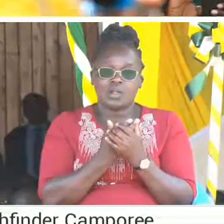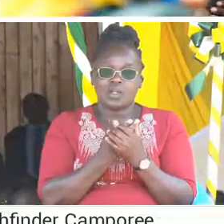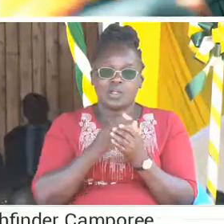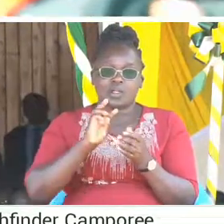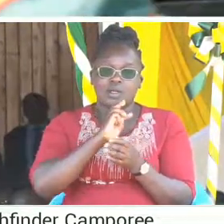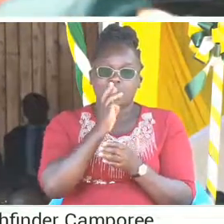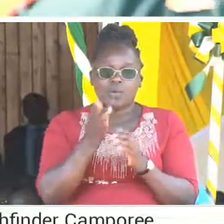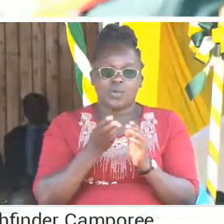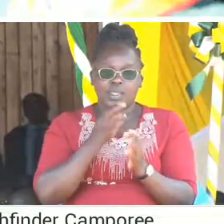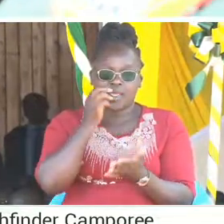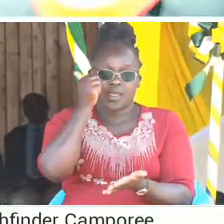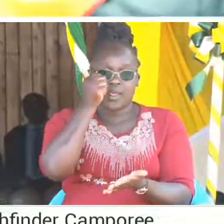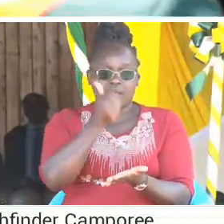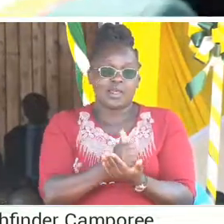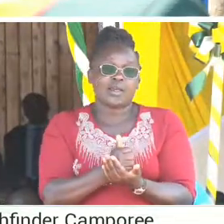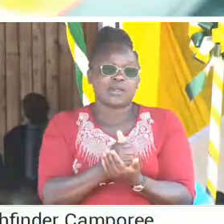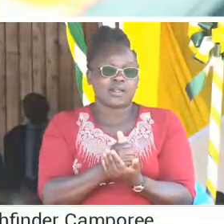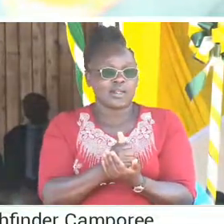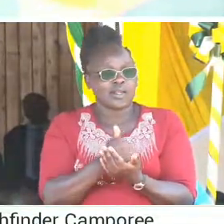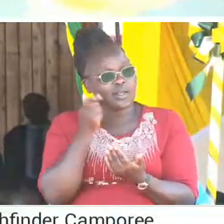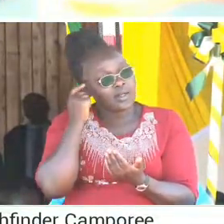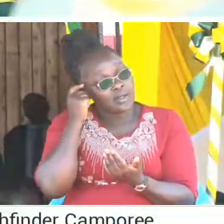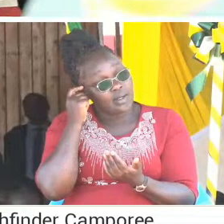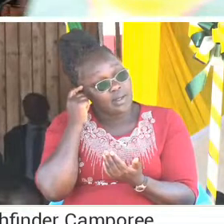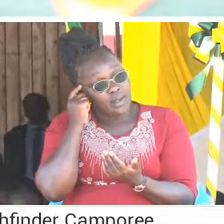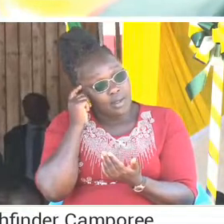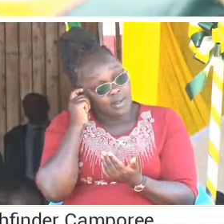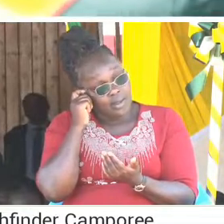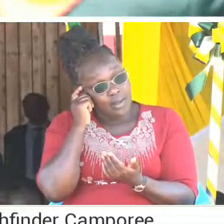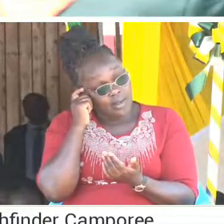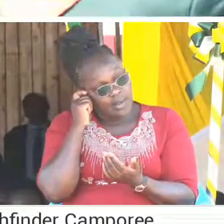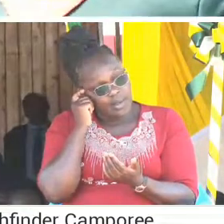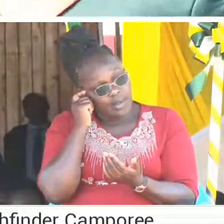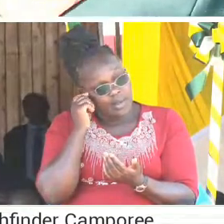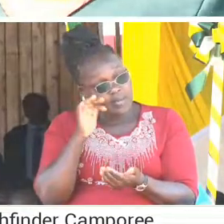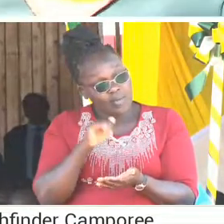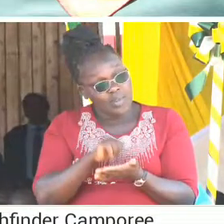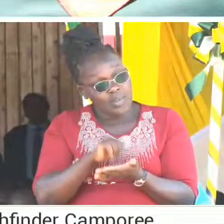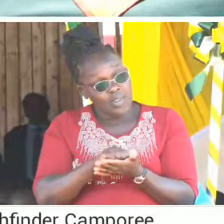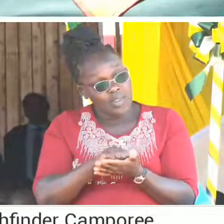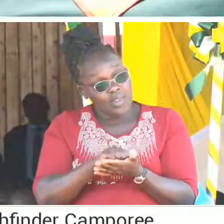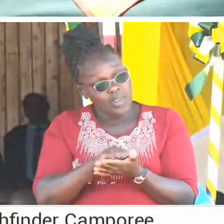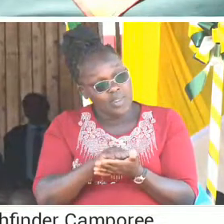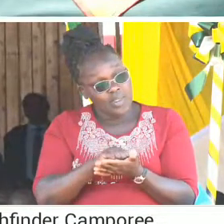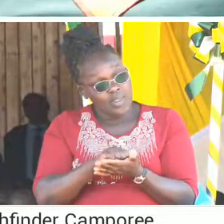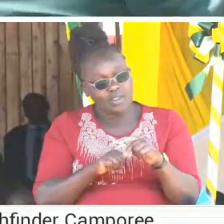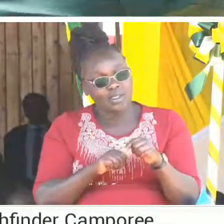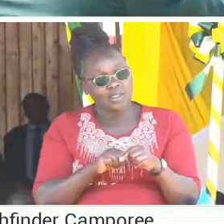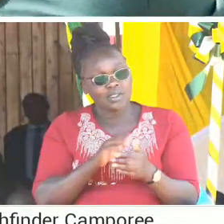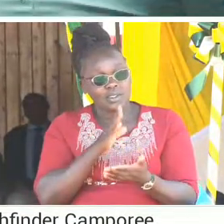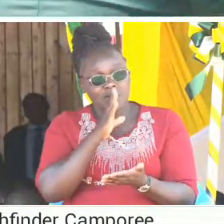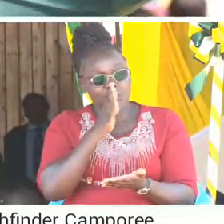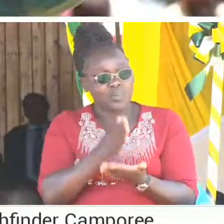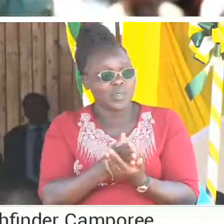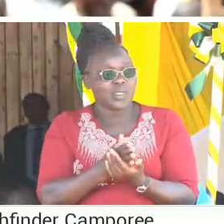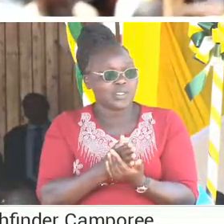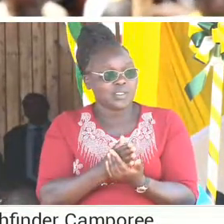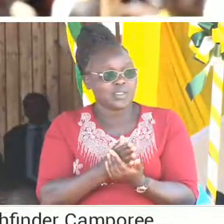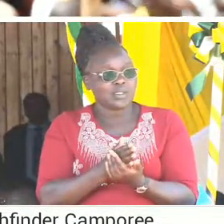hii, tulikubaliana kwa lugha moja kwamba ahadi hii ya Yesu na